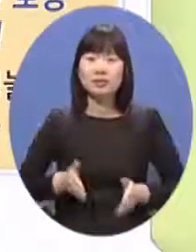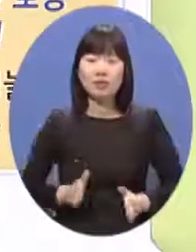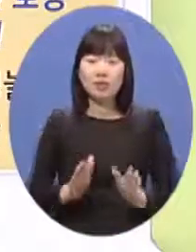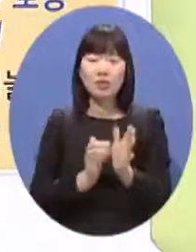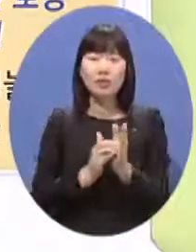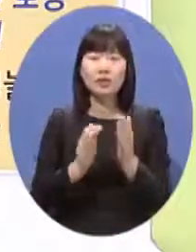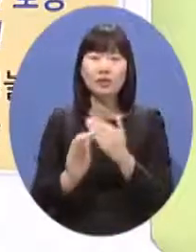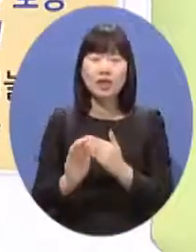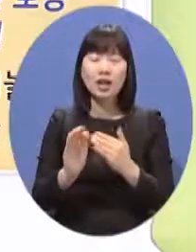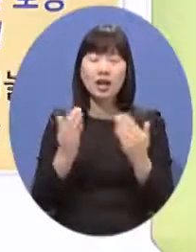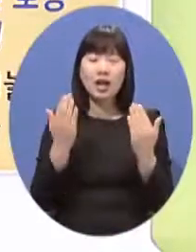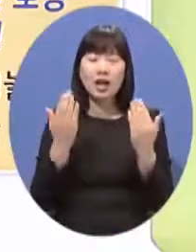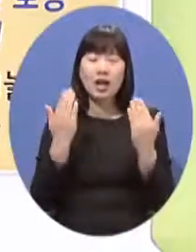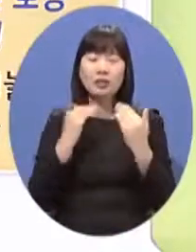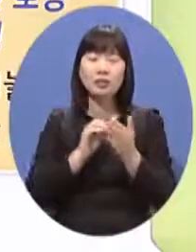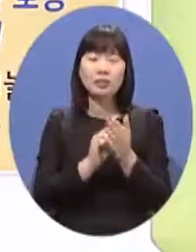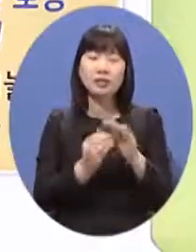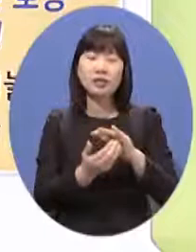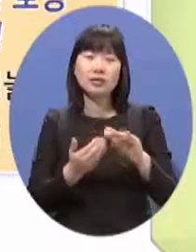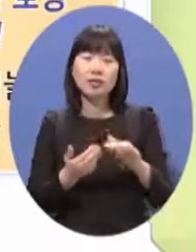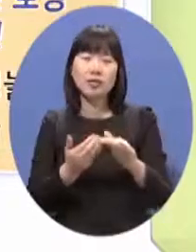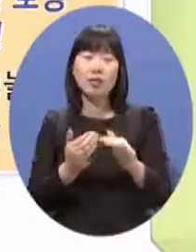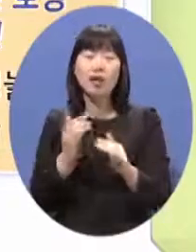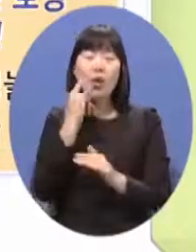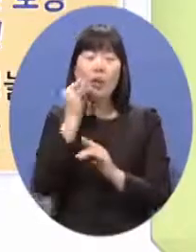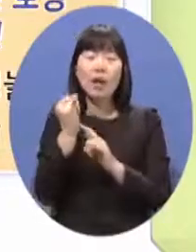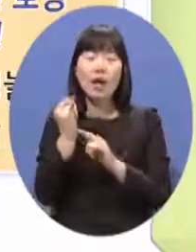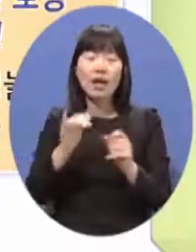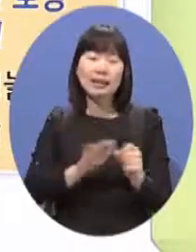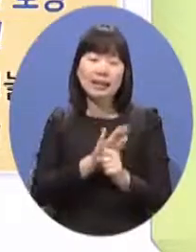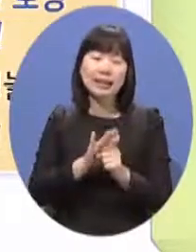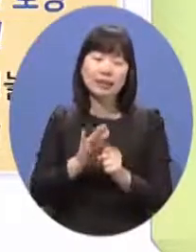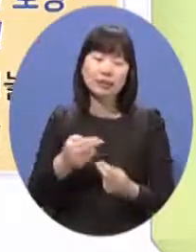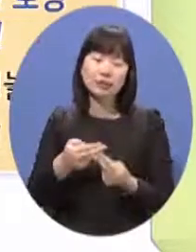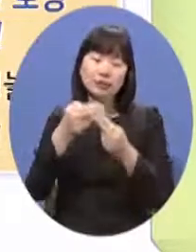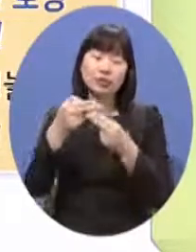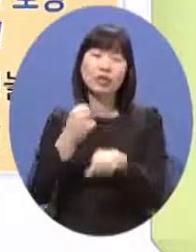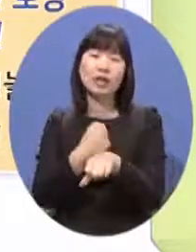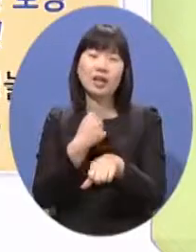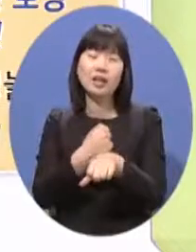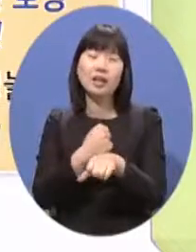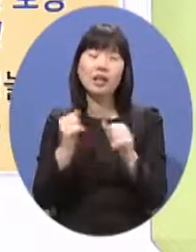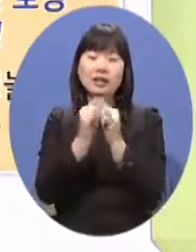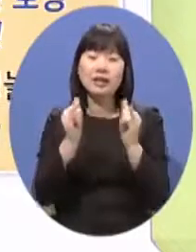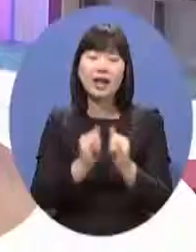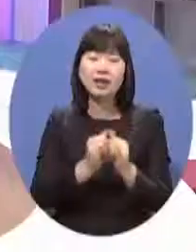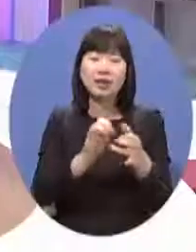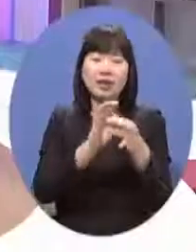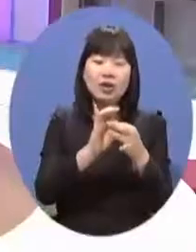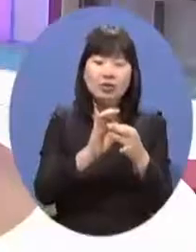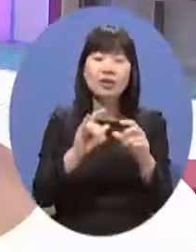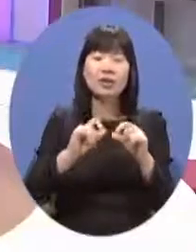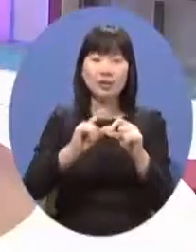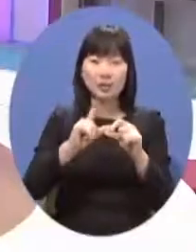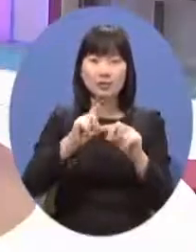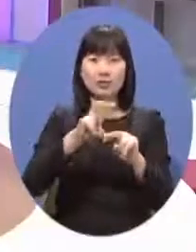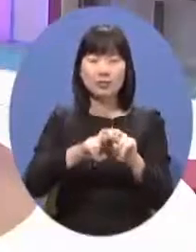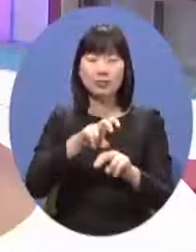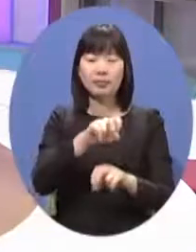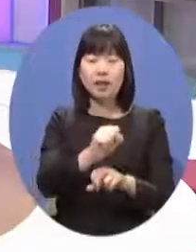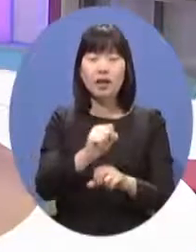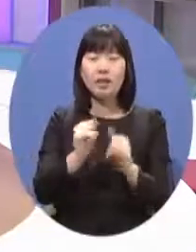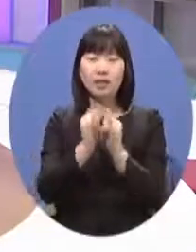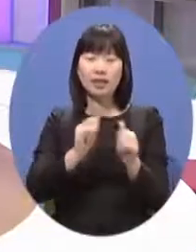태어나서 학령 전기까지는 애착이 사회성의 대부분을 차지한다고 생각하시면 돼요. 아, 그렇겠네요. 사회에 대한 믿음을